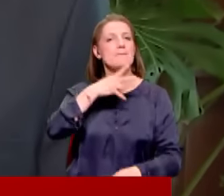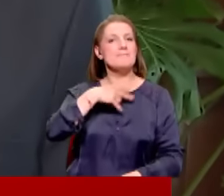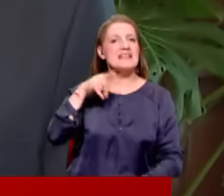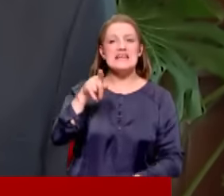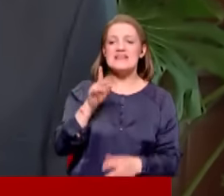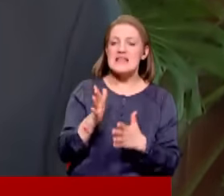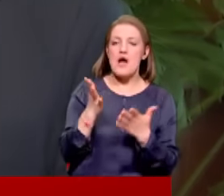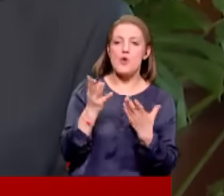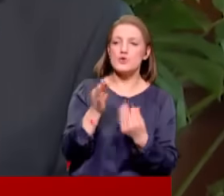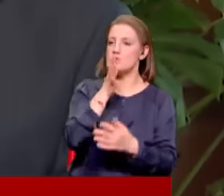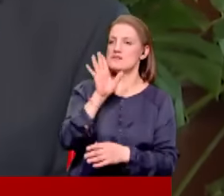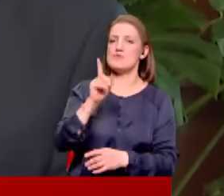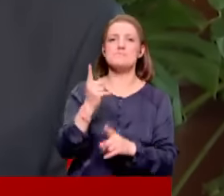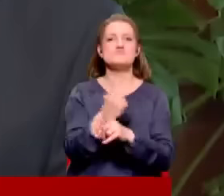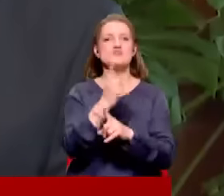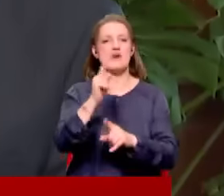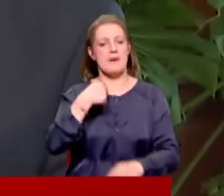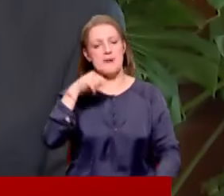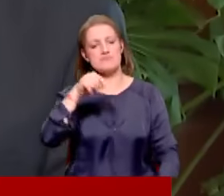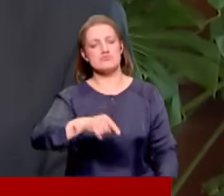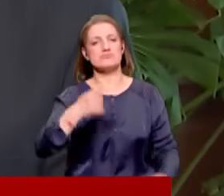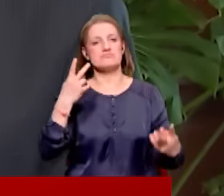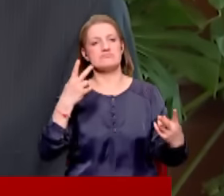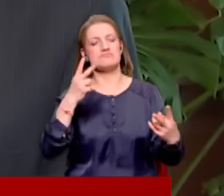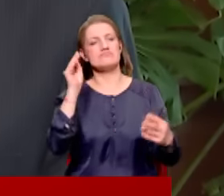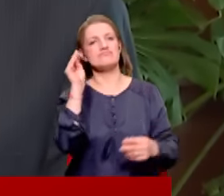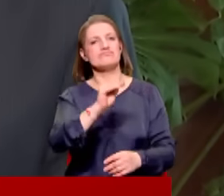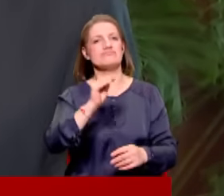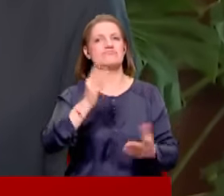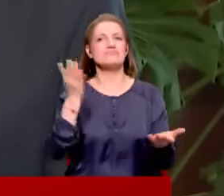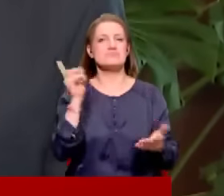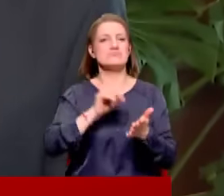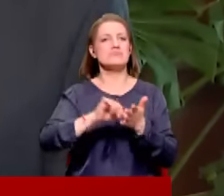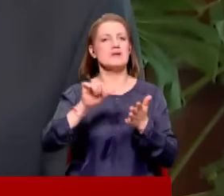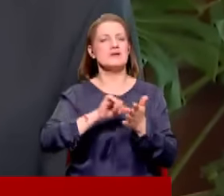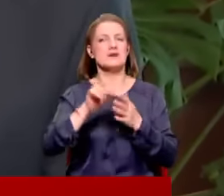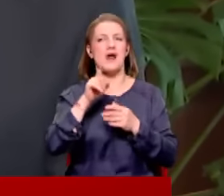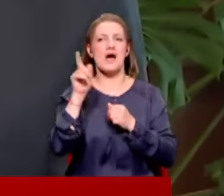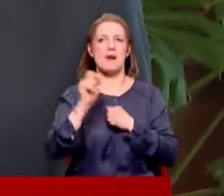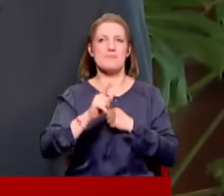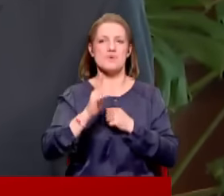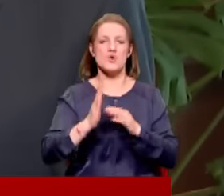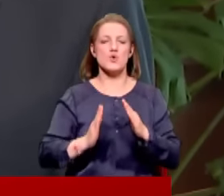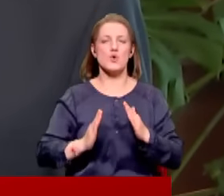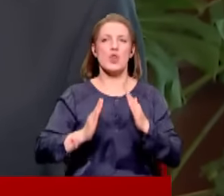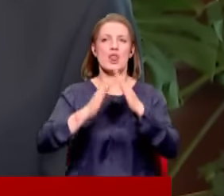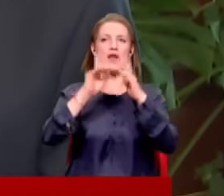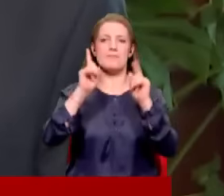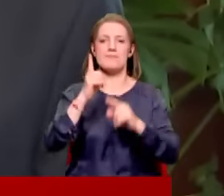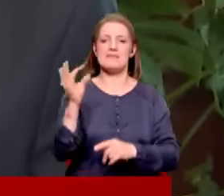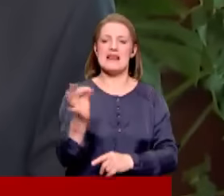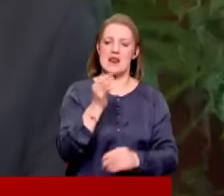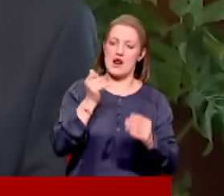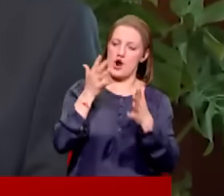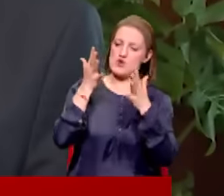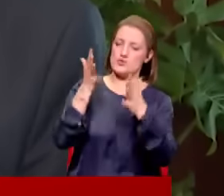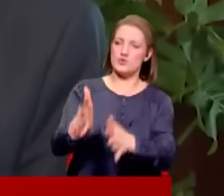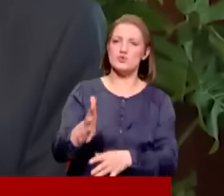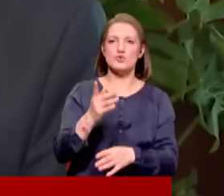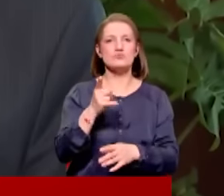belediyecinin ne olduğunu bilmiyor. Bir şey yapıyor. Ben buraya eser yaptım. Yani neresi eser? Ama gidip oraya kule yapıyorum diye 1 milyarı harcıyorsunuz.